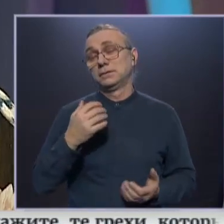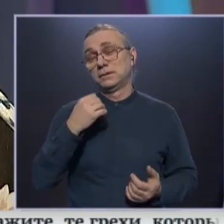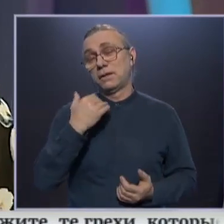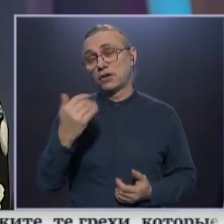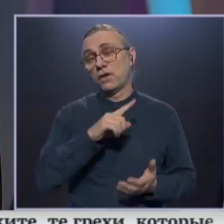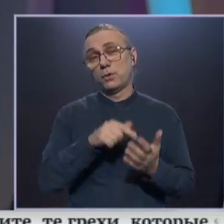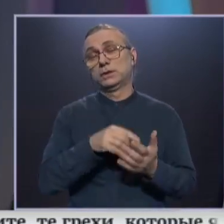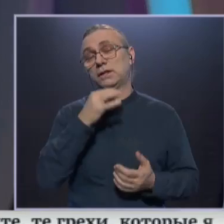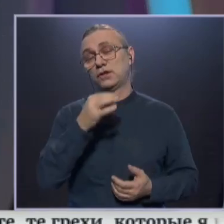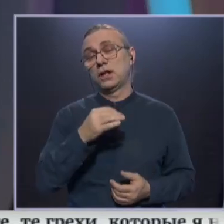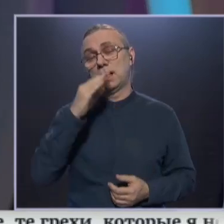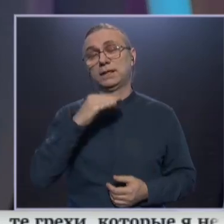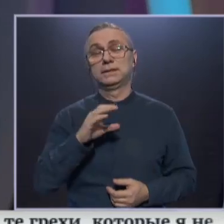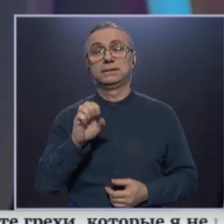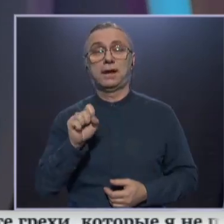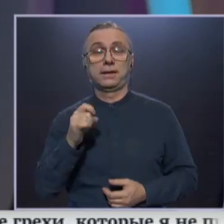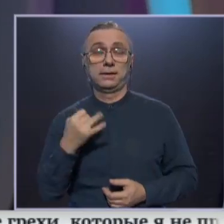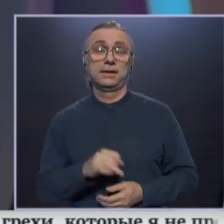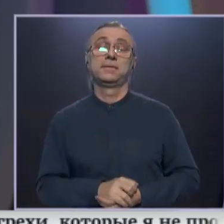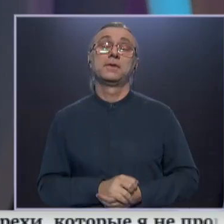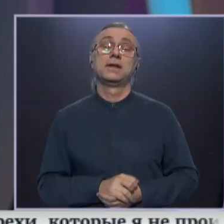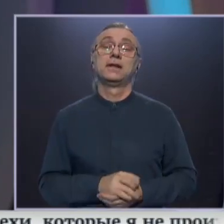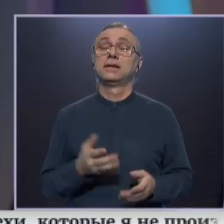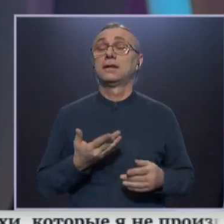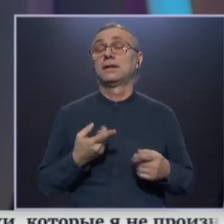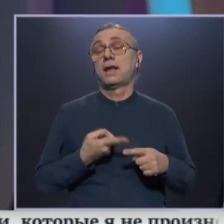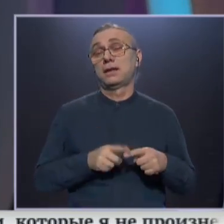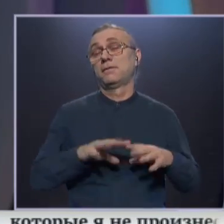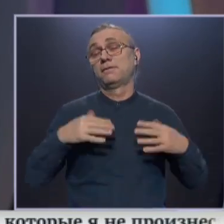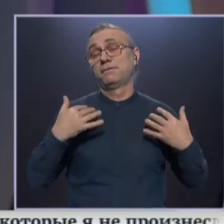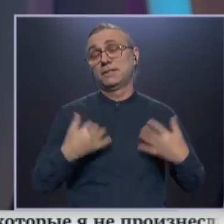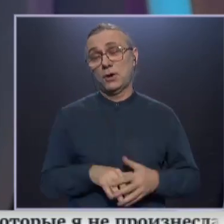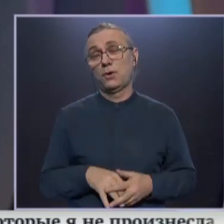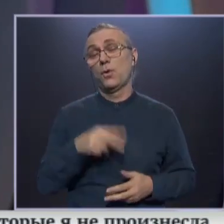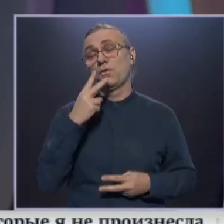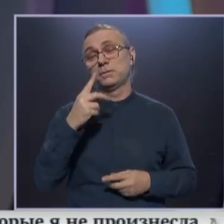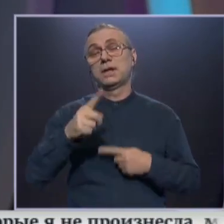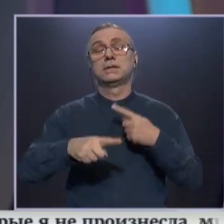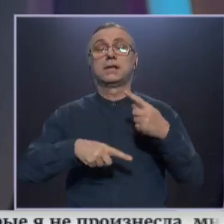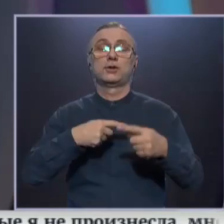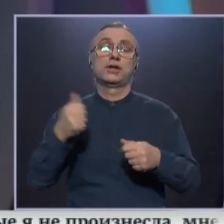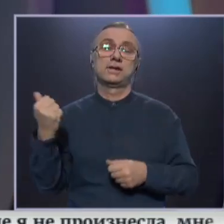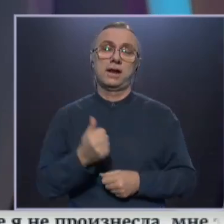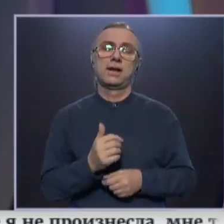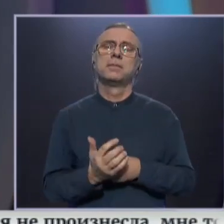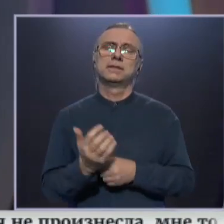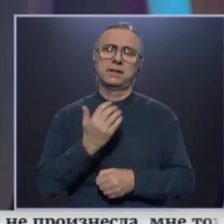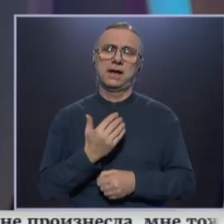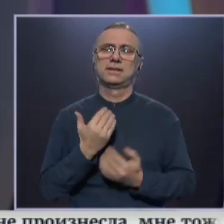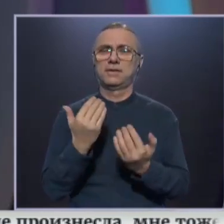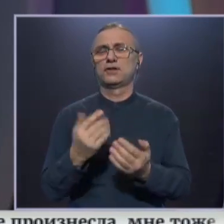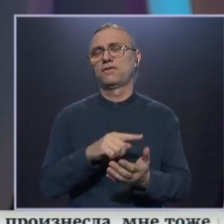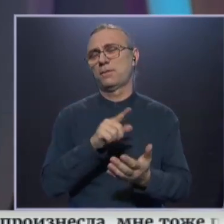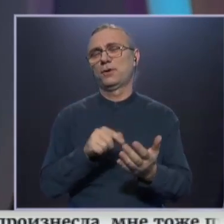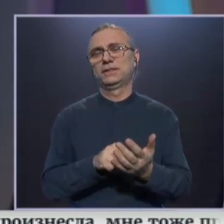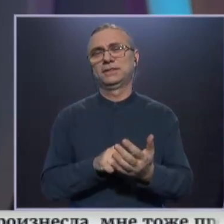отвечал Ирий Стахи Колотвин. Ну, а у нас на этом все. Мы с вами увидимся уже на следующей неделе. Присылайте ваши вопросы, ну и, конечно, дозванивайтесь в нашу студию.